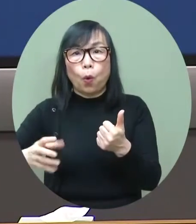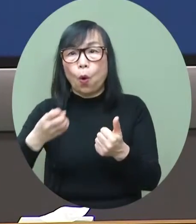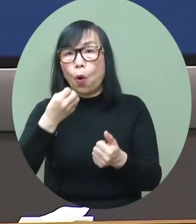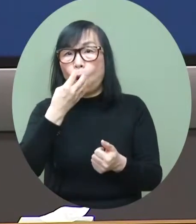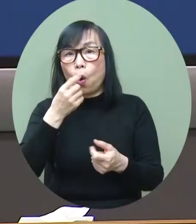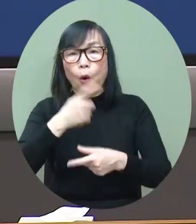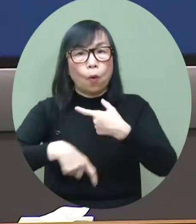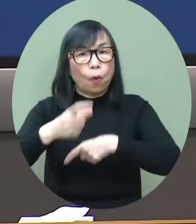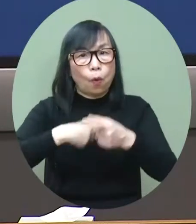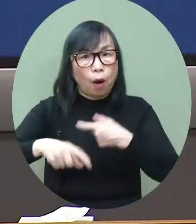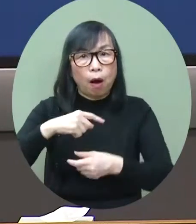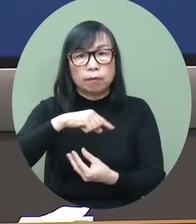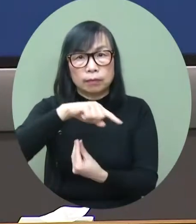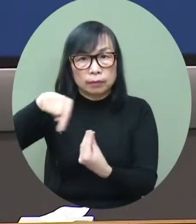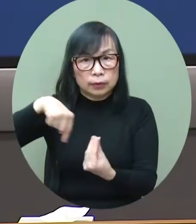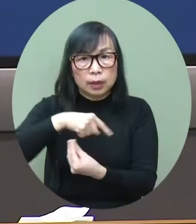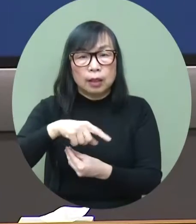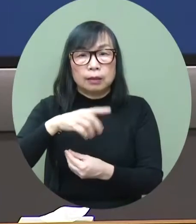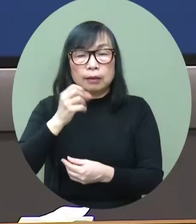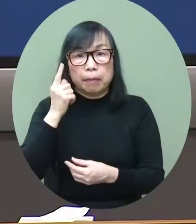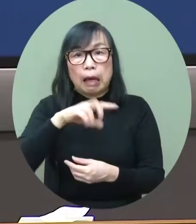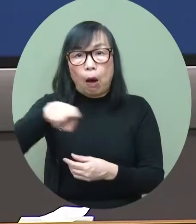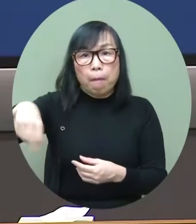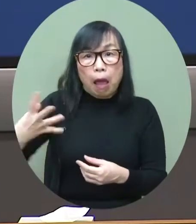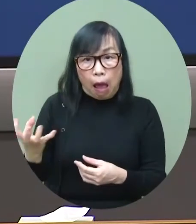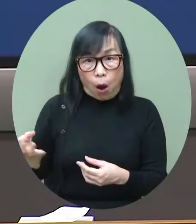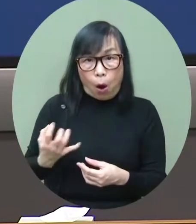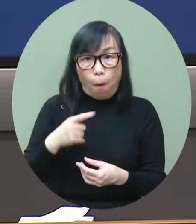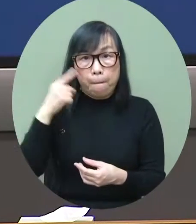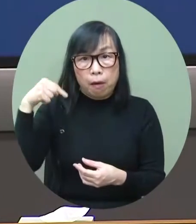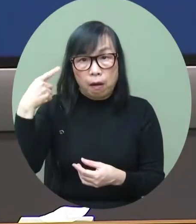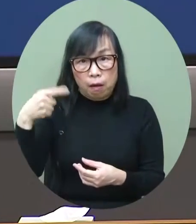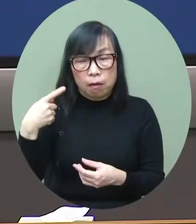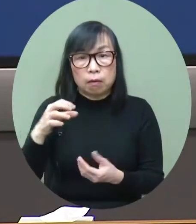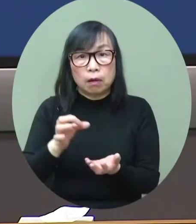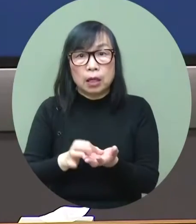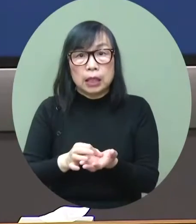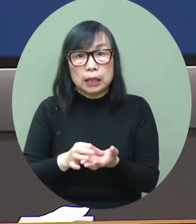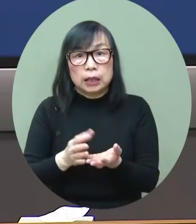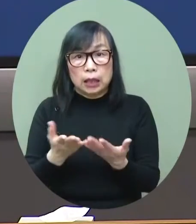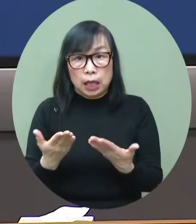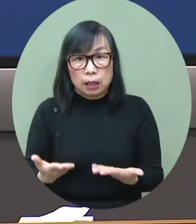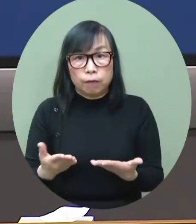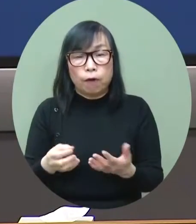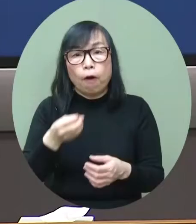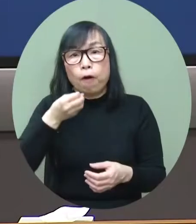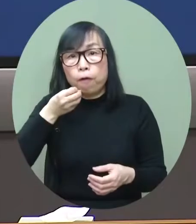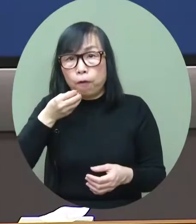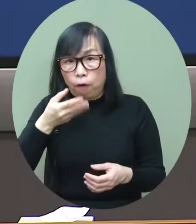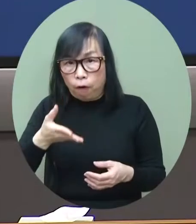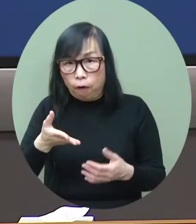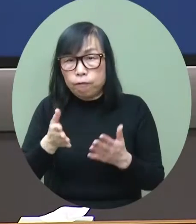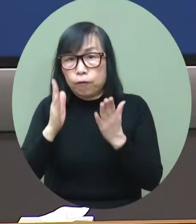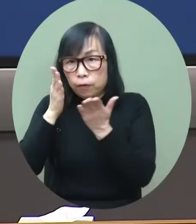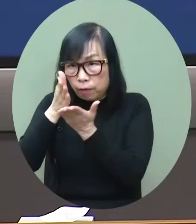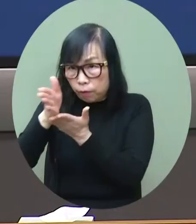商環境，尤其是周邊嘅地方、歐美嘅地方咧，已經係循一個放寬嘅方